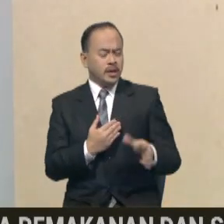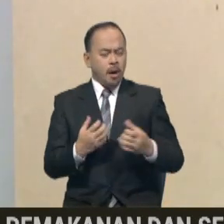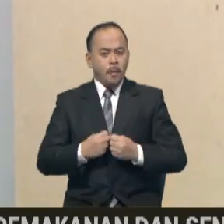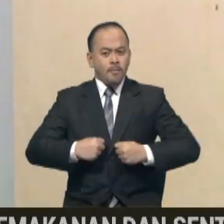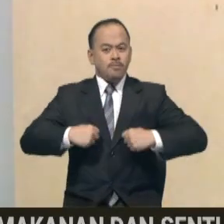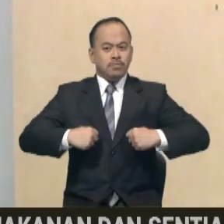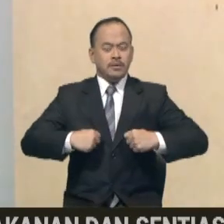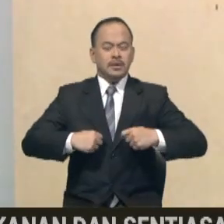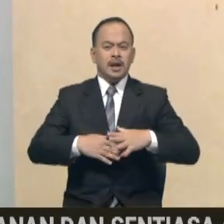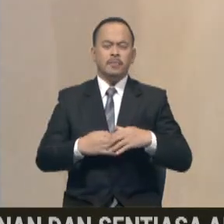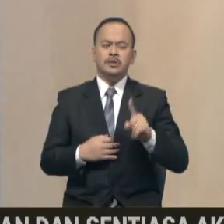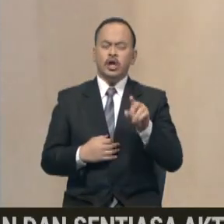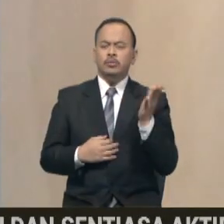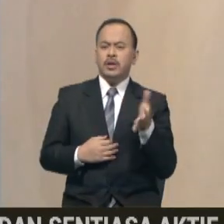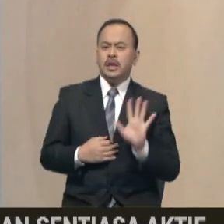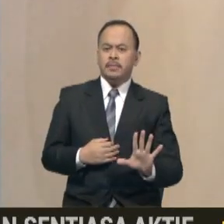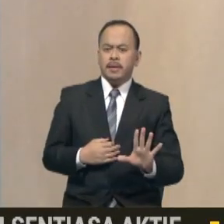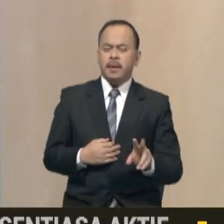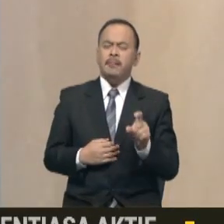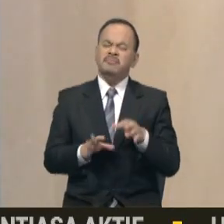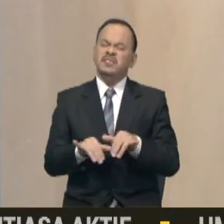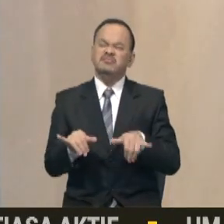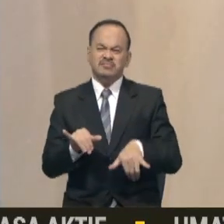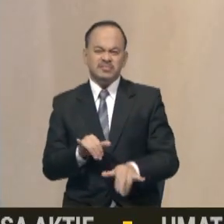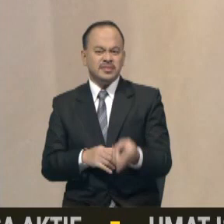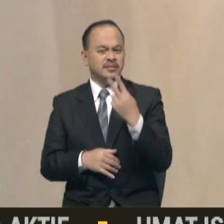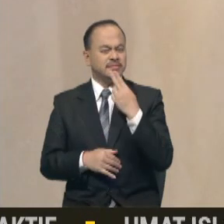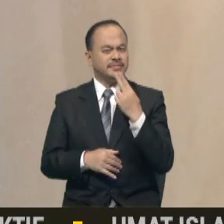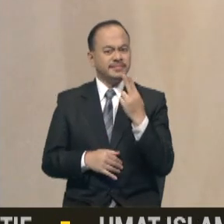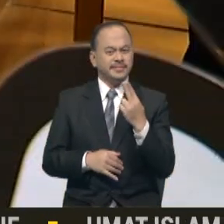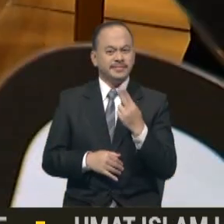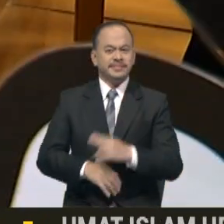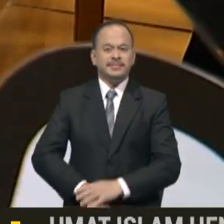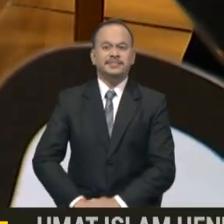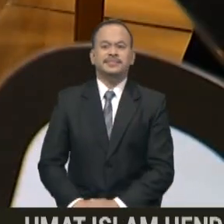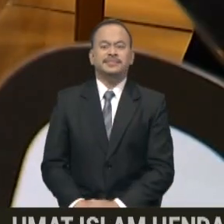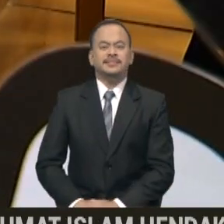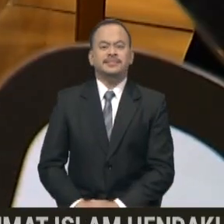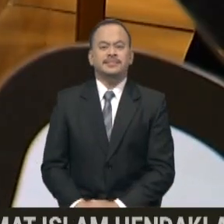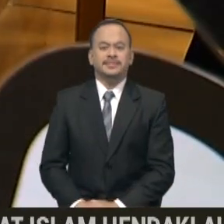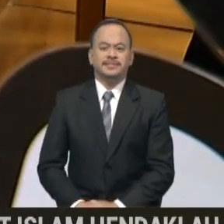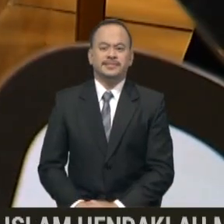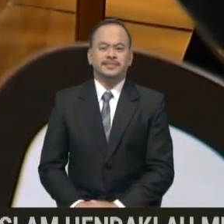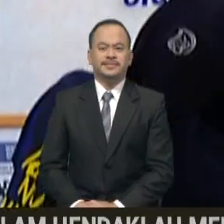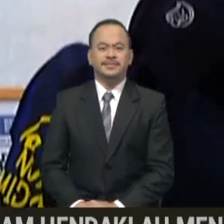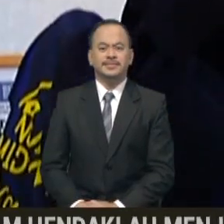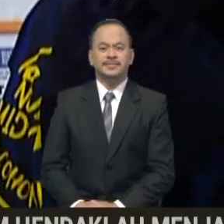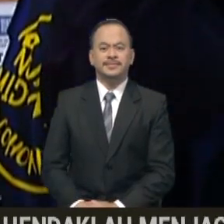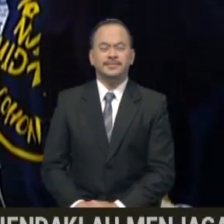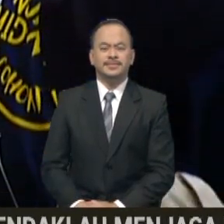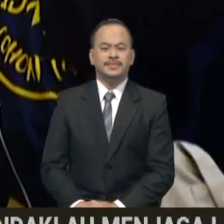berlebihan dengan hampir 1/5 penduduk di negara ini didapati masih merokok.